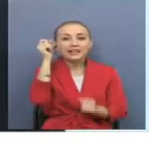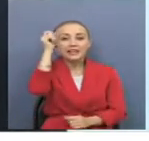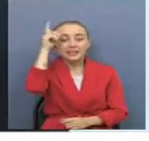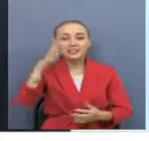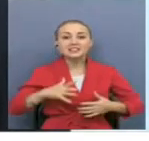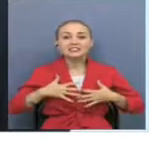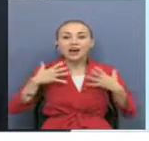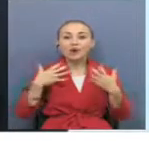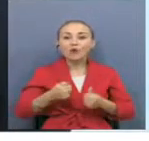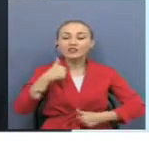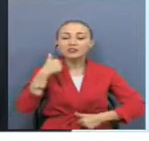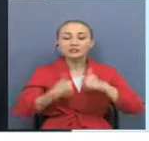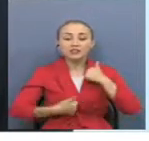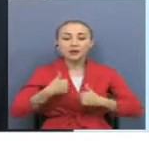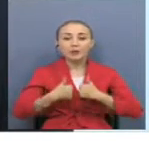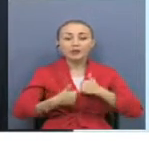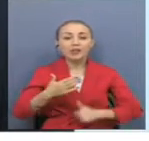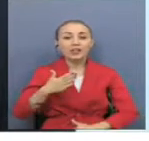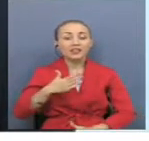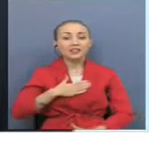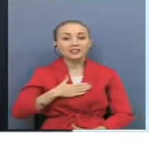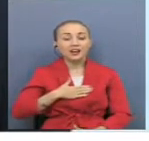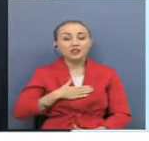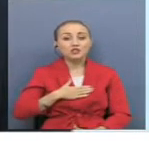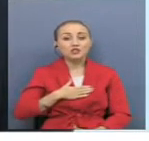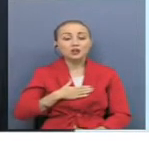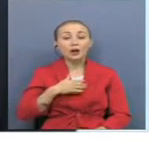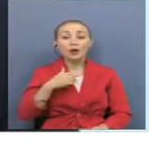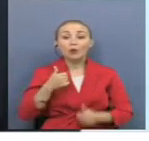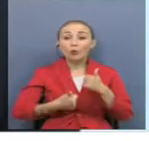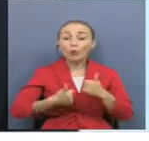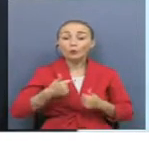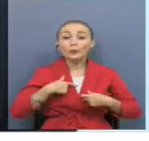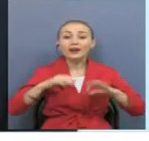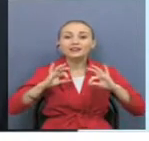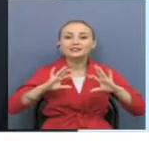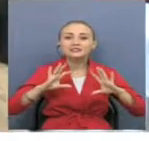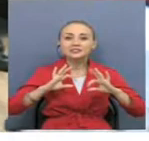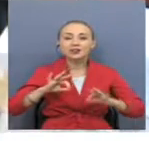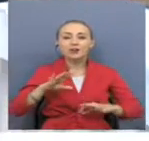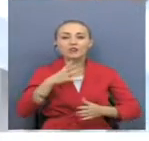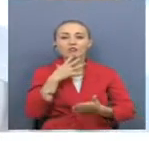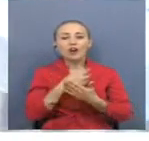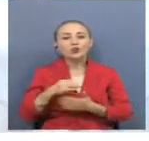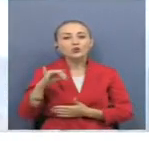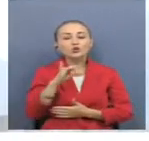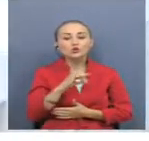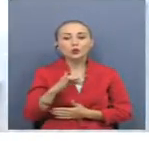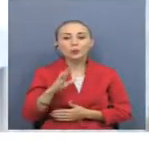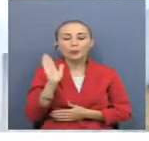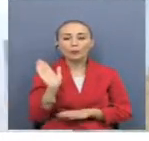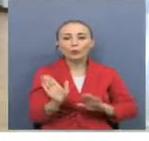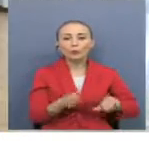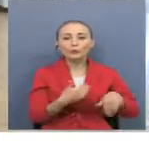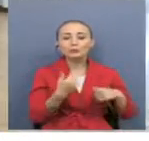мүшәйра, оның жеңіске кім жетсе де, оған сәттілік. Көсім сөз шеберлері Тәуке